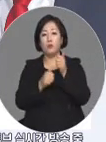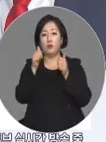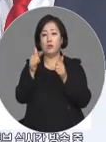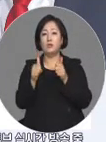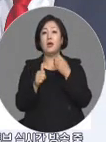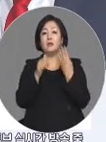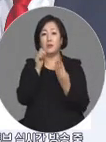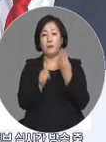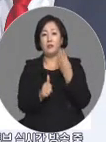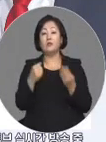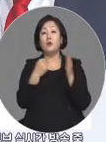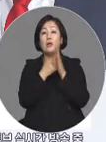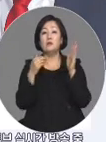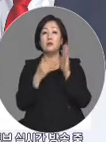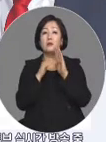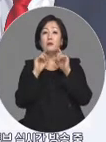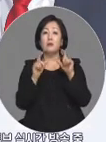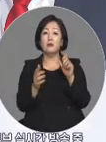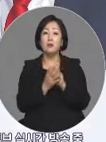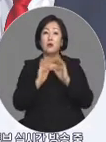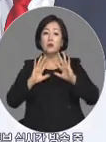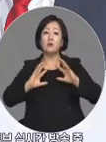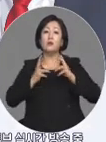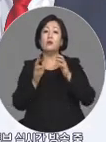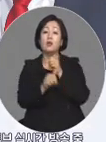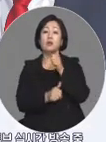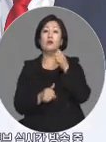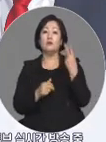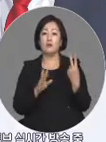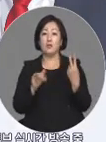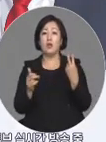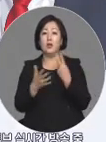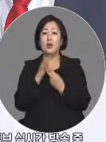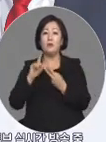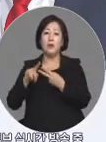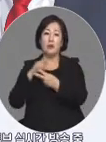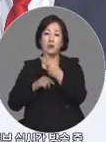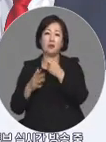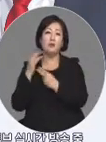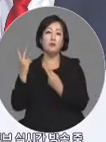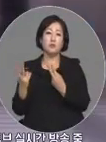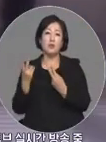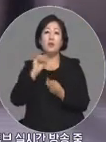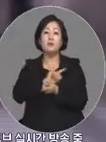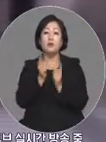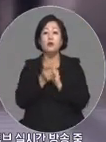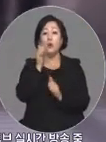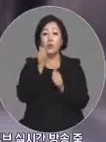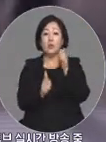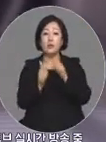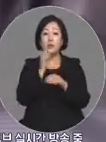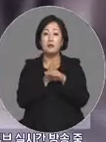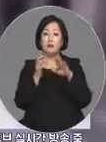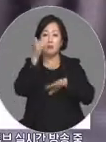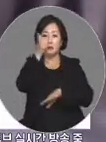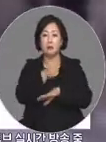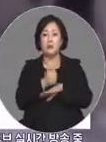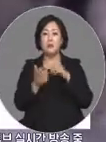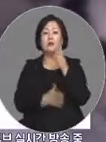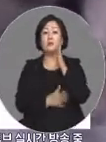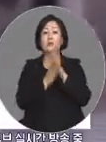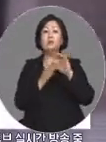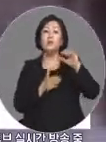4파전으로 확정됐습니다. 현역 국회의원 2명과 원외 인사 2명 간 대결입니다. 최종 후보가